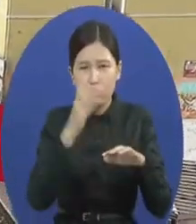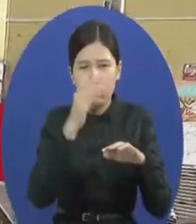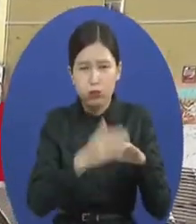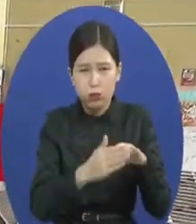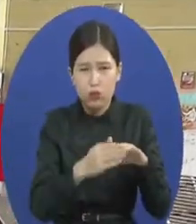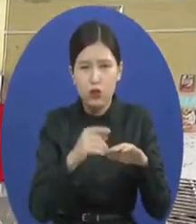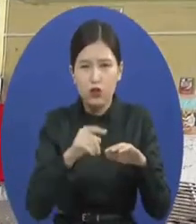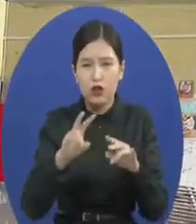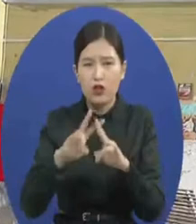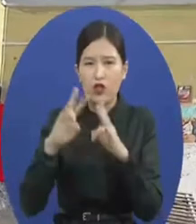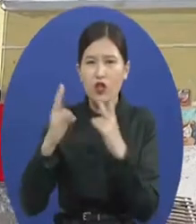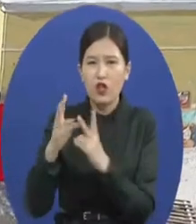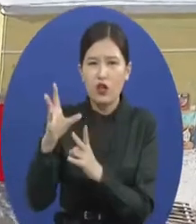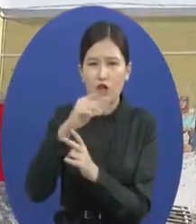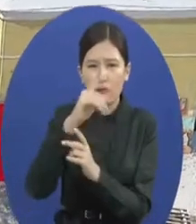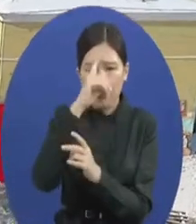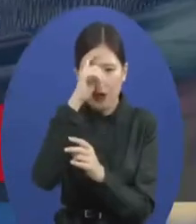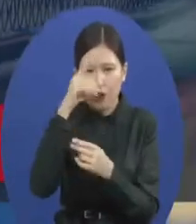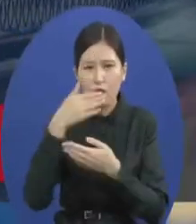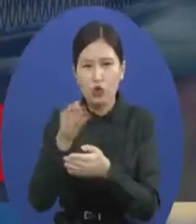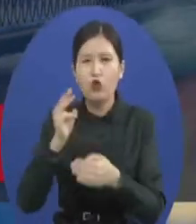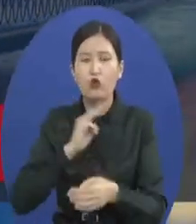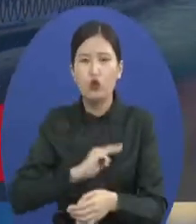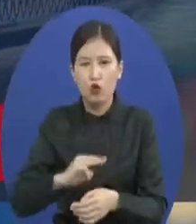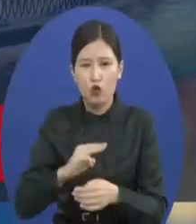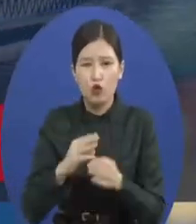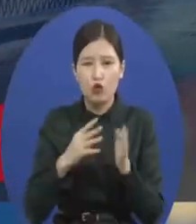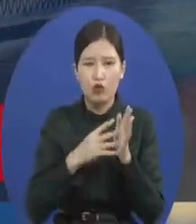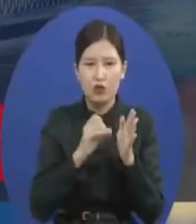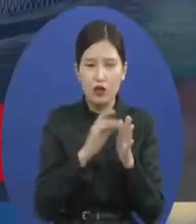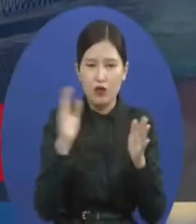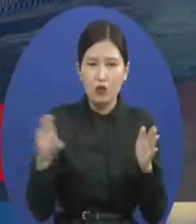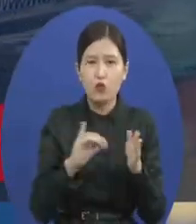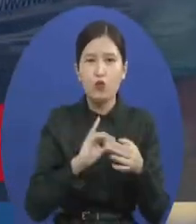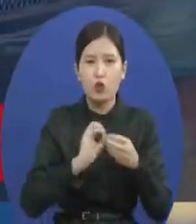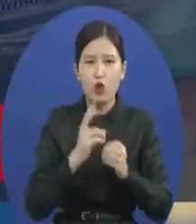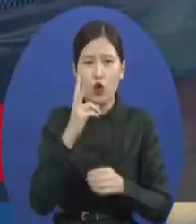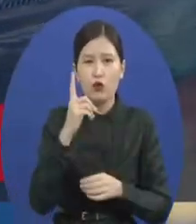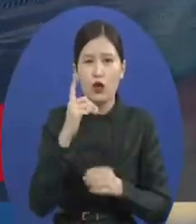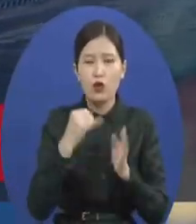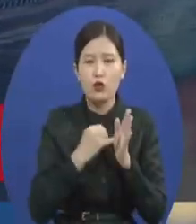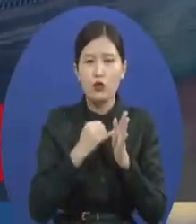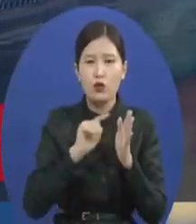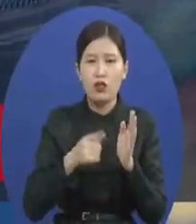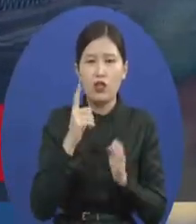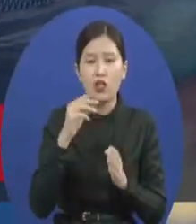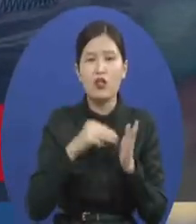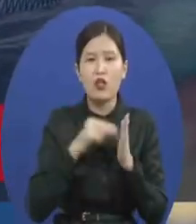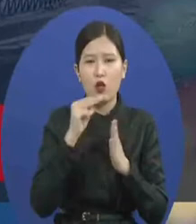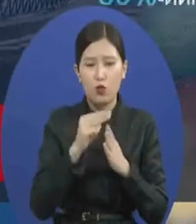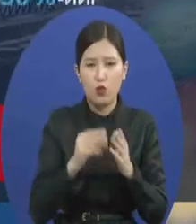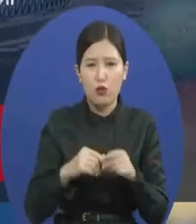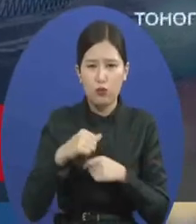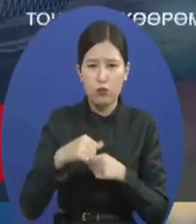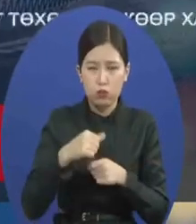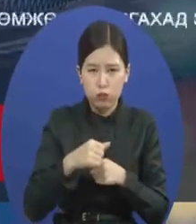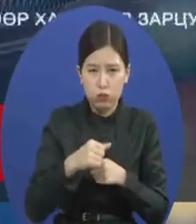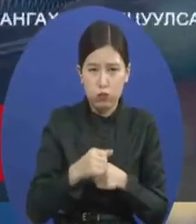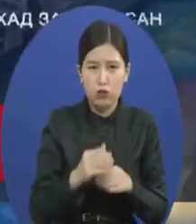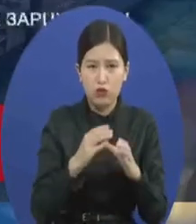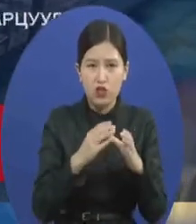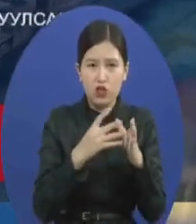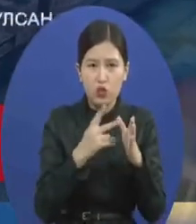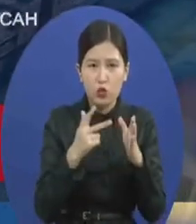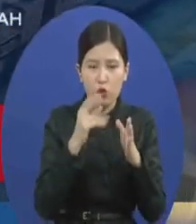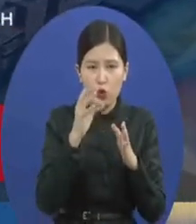эрүүл мэндийн харах хэмжээнд эхний 9 сарын байдлаар нийтдээ 216.1 тэрбум төгрөг зарцуулсны 93% нь